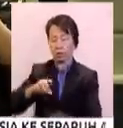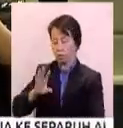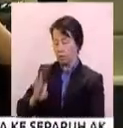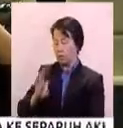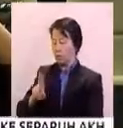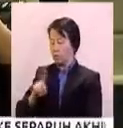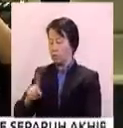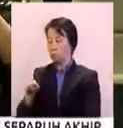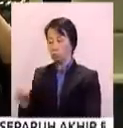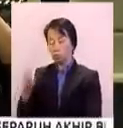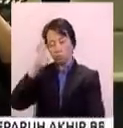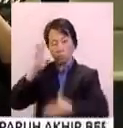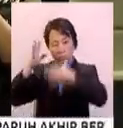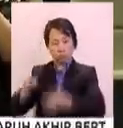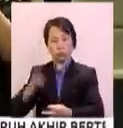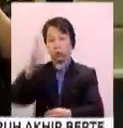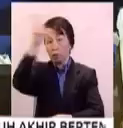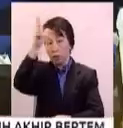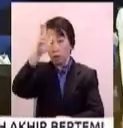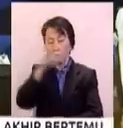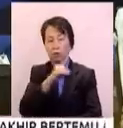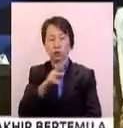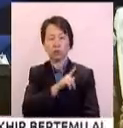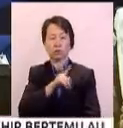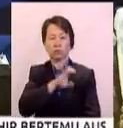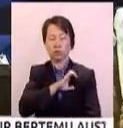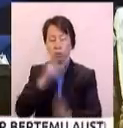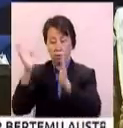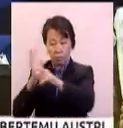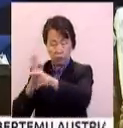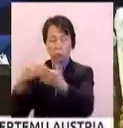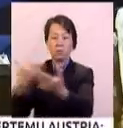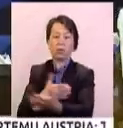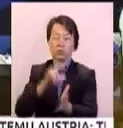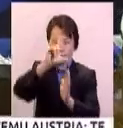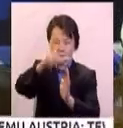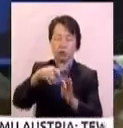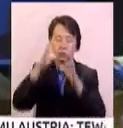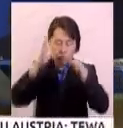memaklumkan yang ia akan diputuskan kerajaan dan Ketua Polis Negara yang baharu nanti.